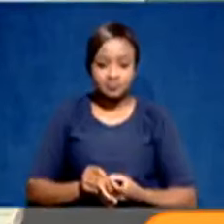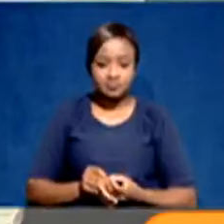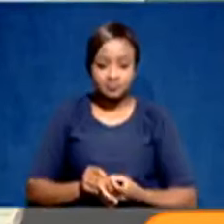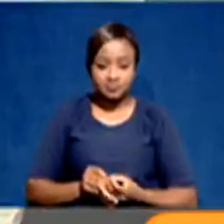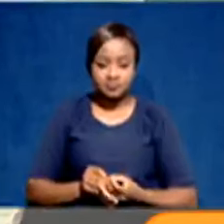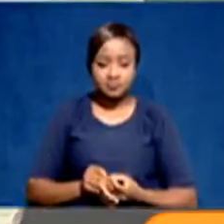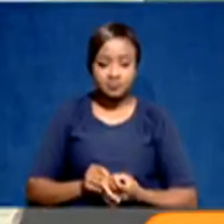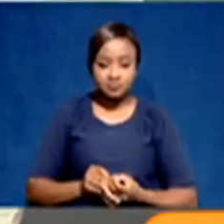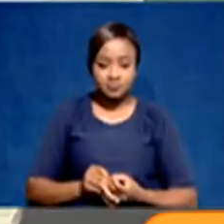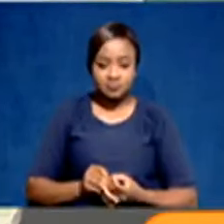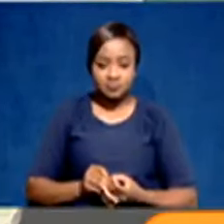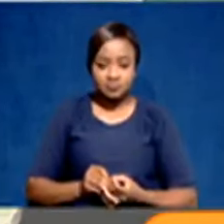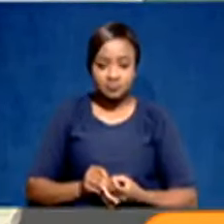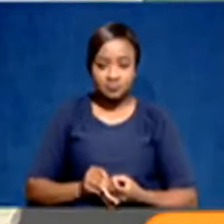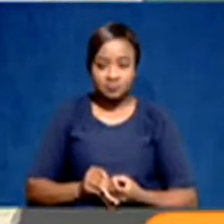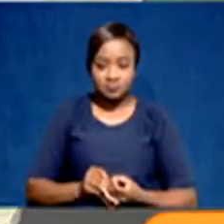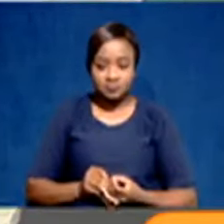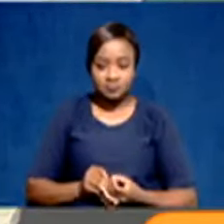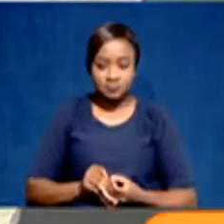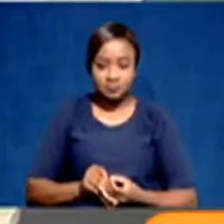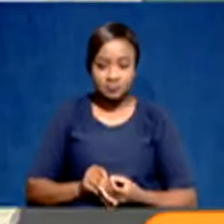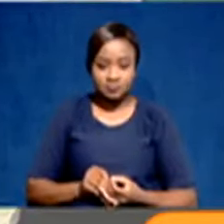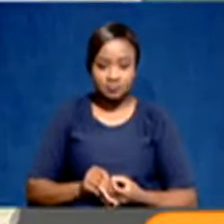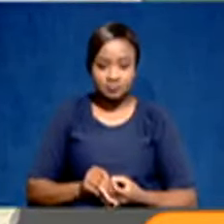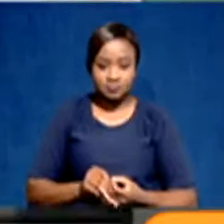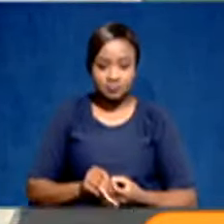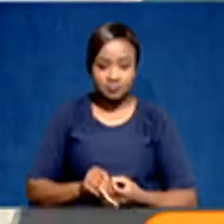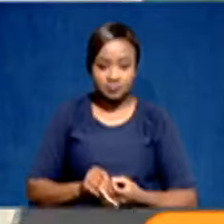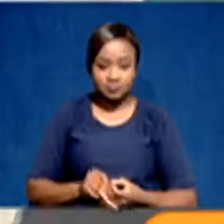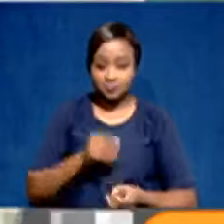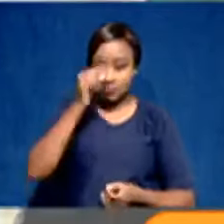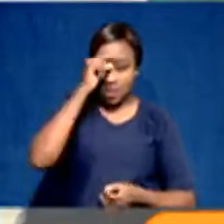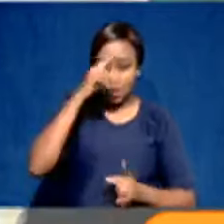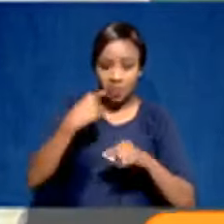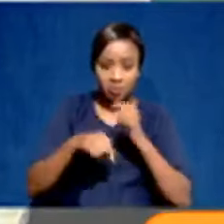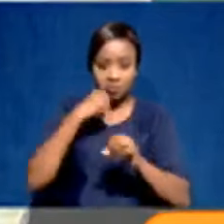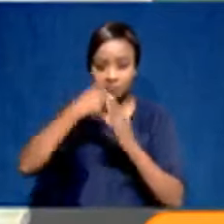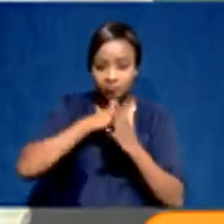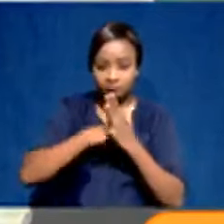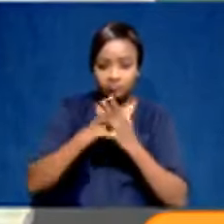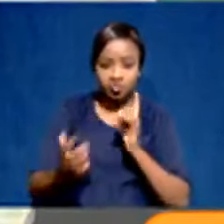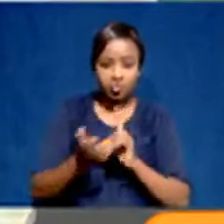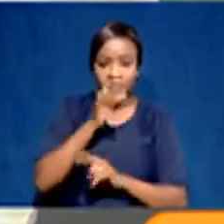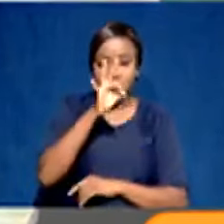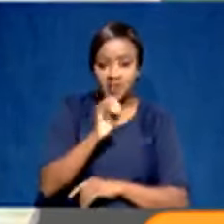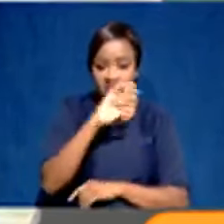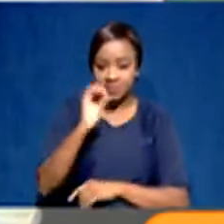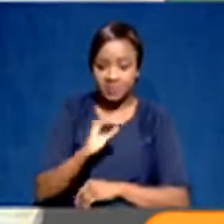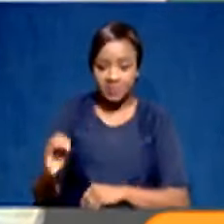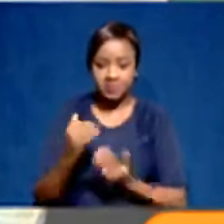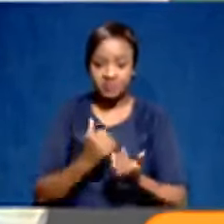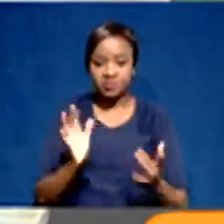Na tusalie katika pumzi hiyo ya sekta ya elimu ambapo serikali inapojizatiti kutafuta asilimia 30 ya wanafunzi wa kidato